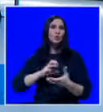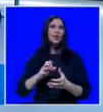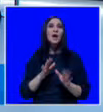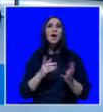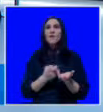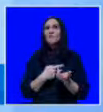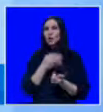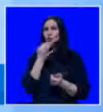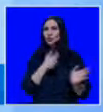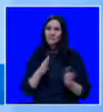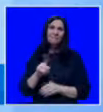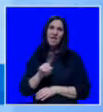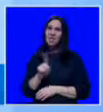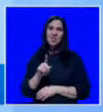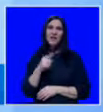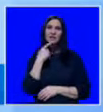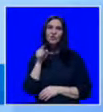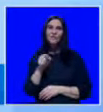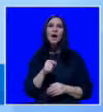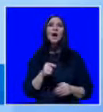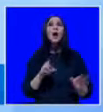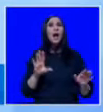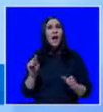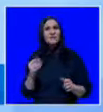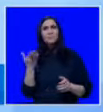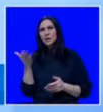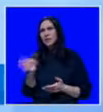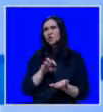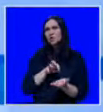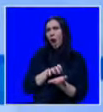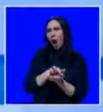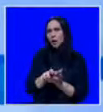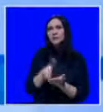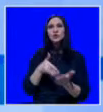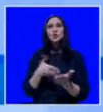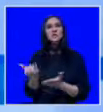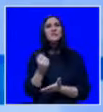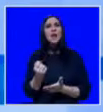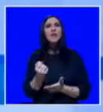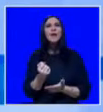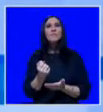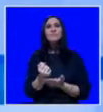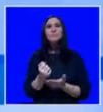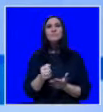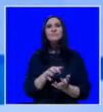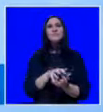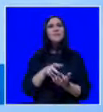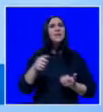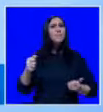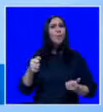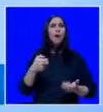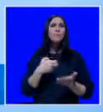случаи. Не е за това. Не за това. Ги наричаме калинки, не за това. Защото са взели дипломи и така просто сега защото са